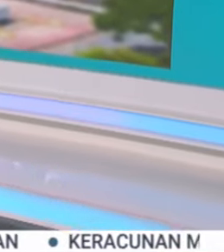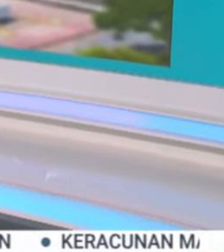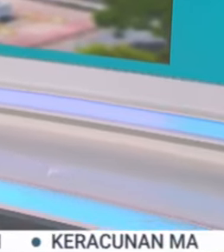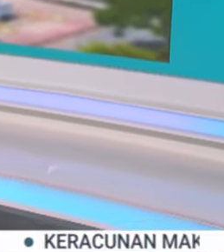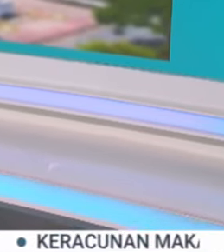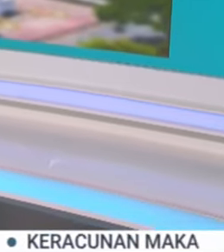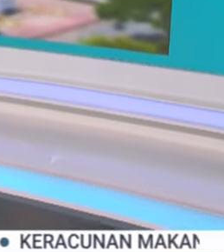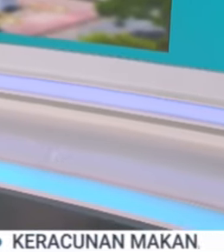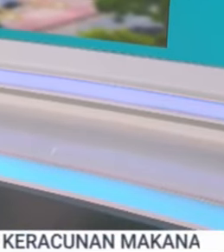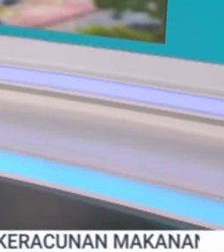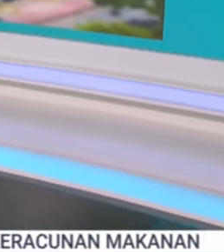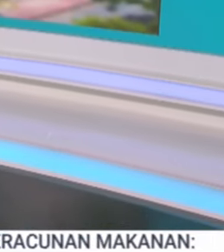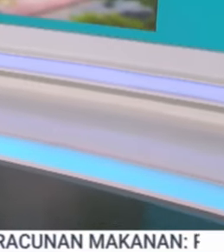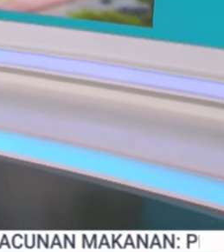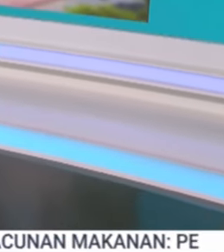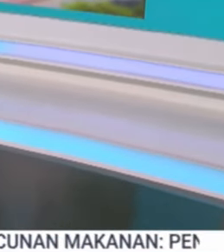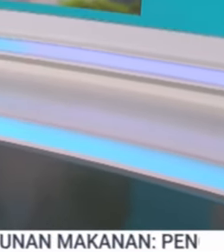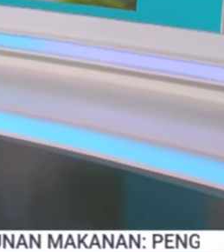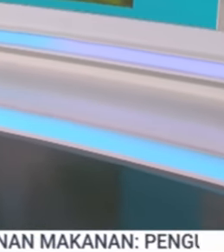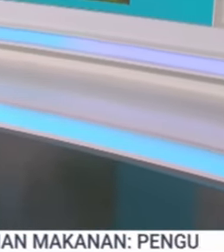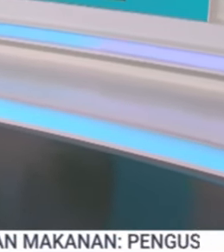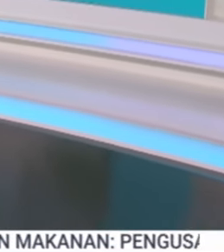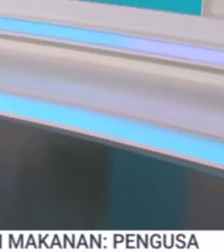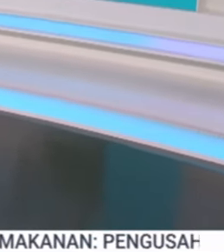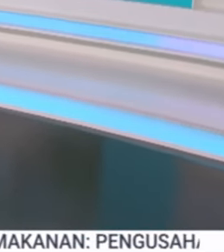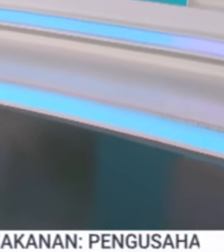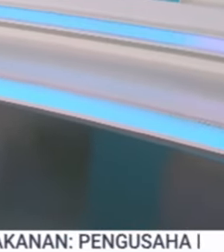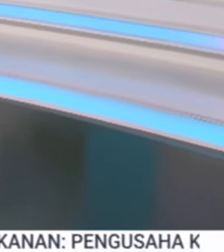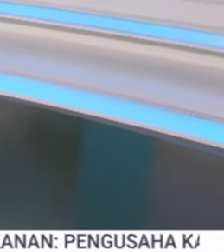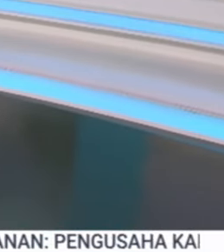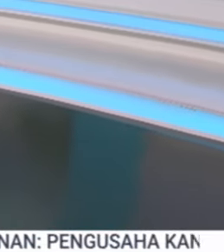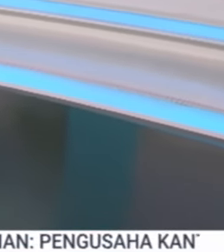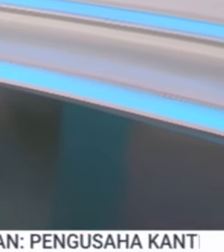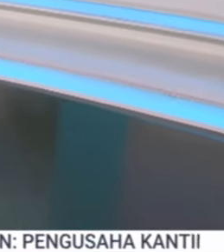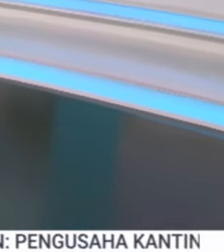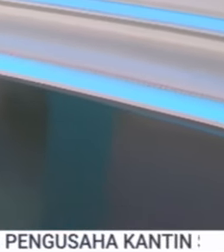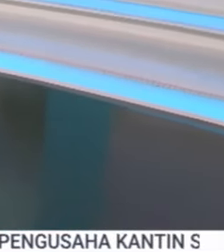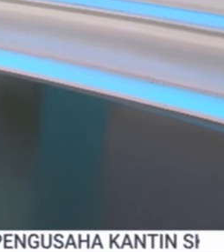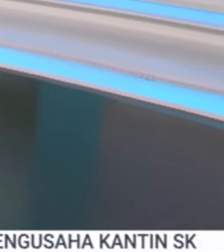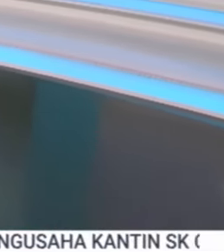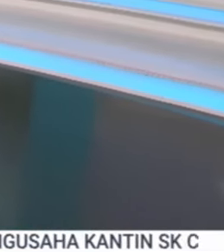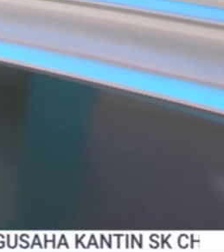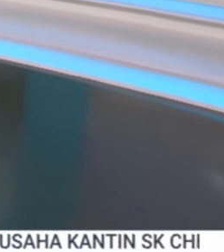perkembangan berita selanjutnya. Baik, terima kasih. Nur Sila langsung dari Kuching.